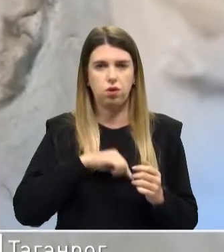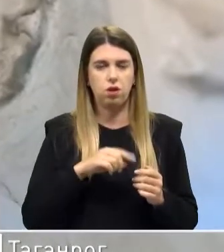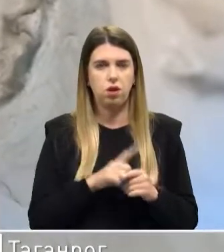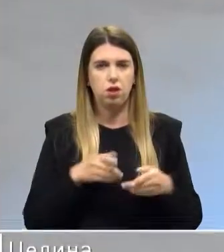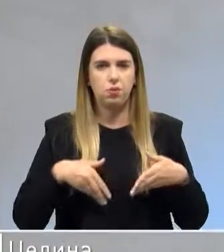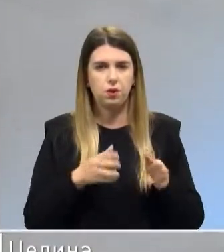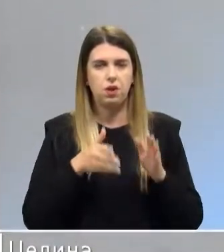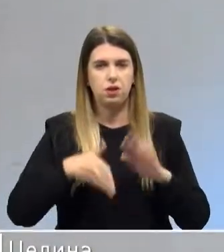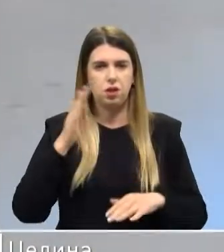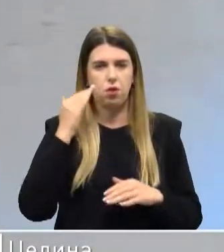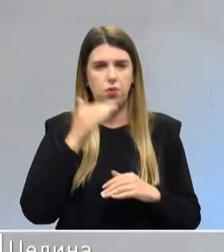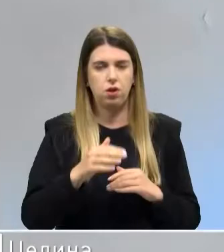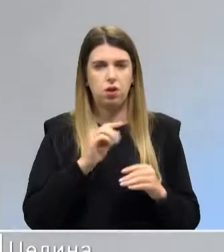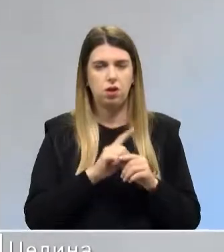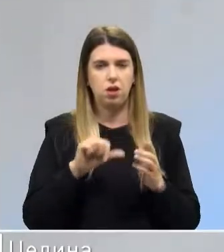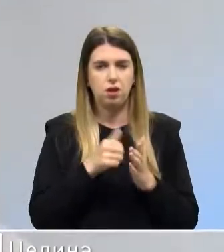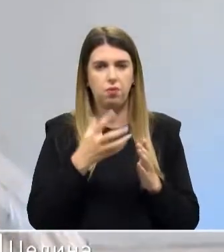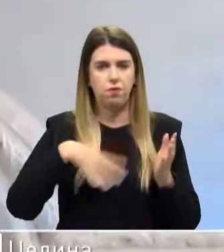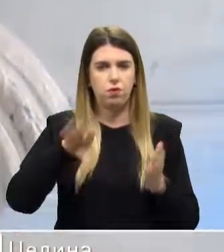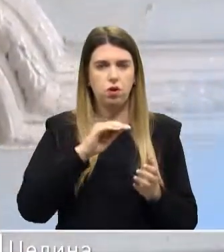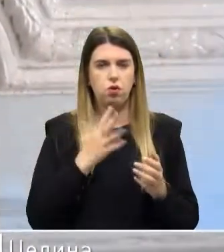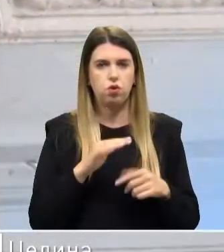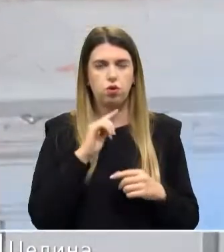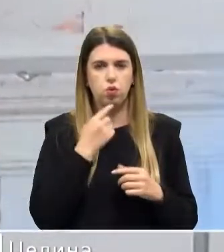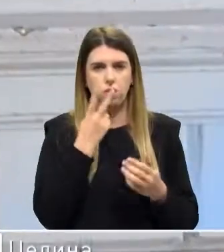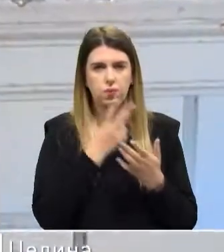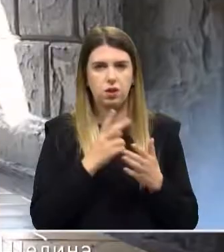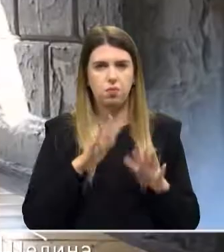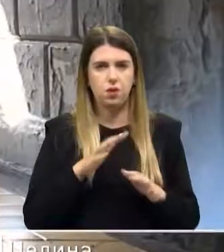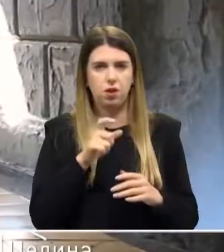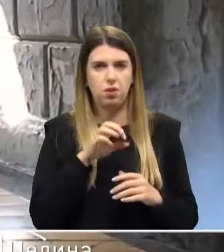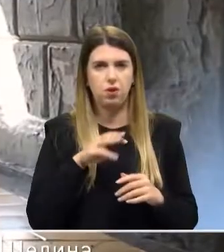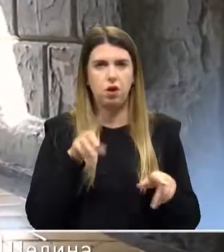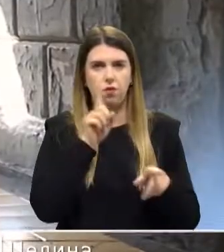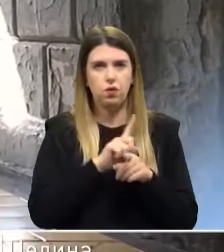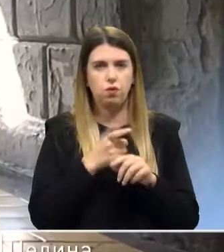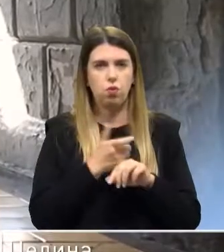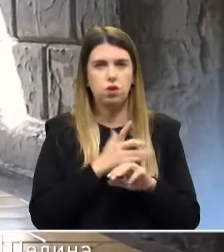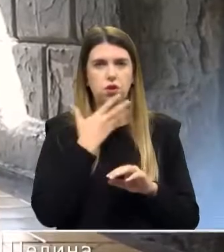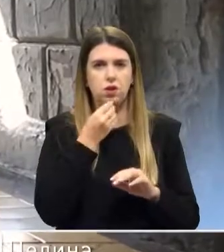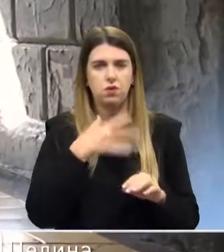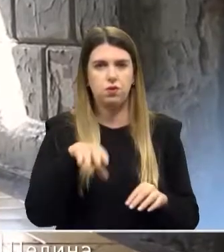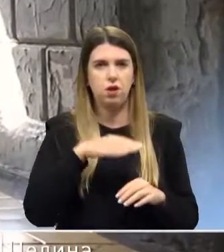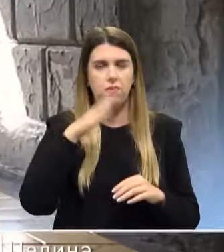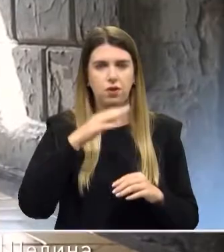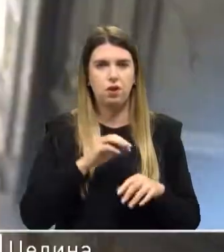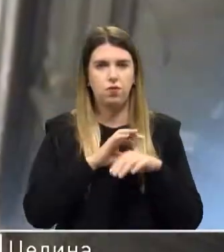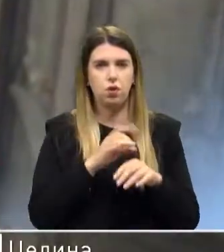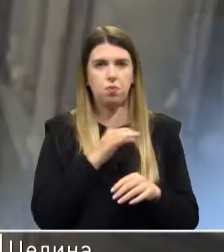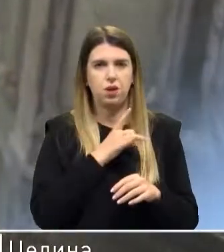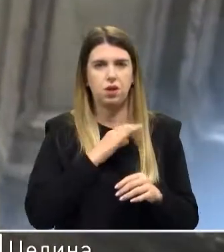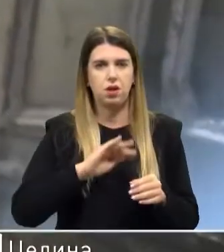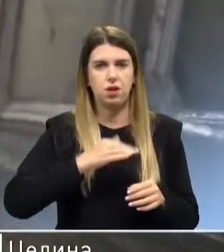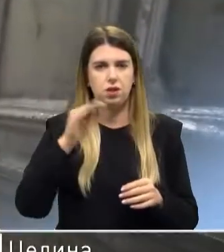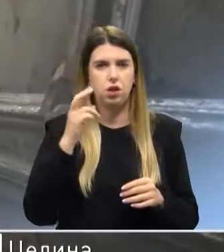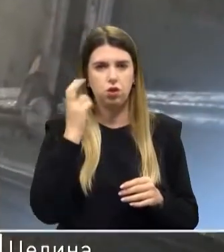вестибюль, стены и потолки украшены лепниной. Уже трудно разглядеть ключевые элементы, но все равно очень красиво. Наверх ведет белая мраморная лестница